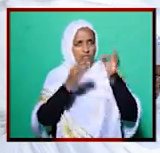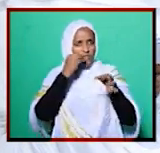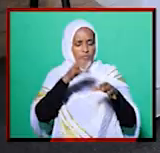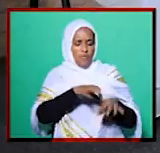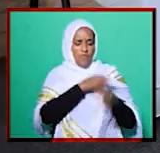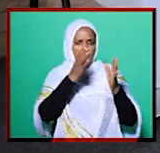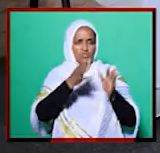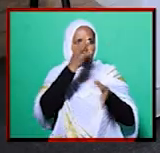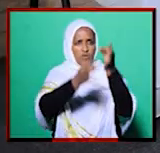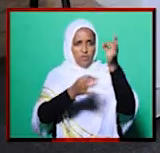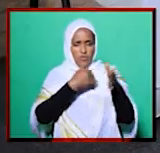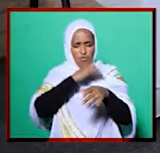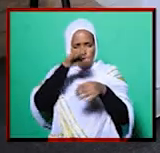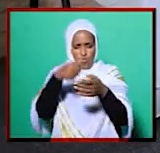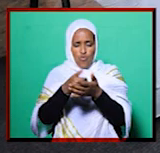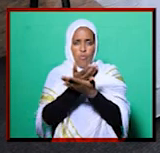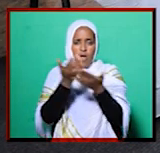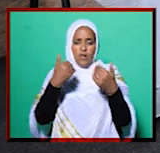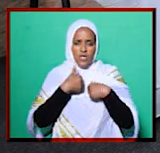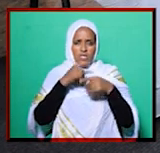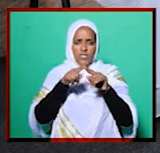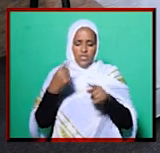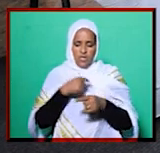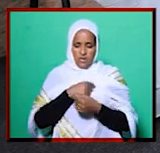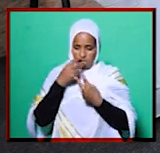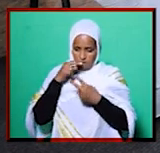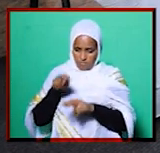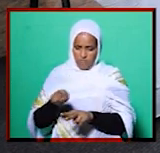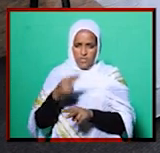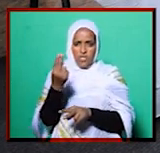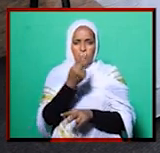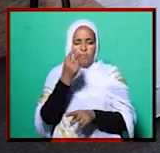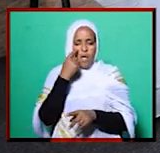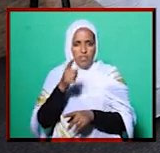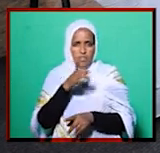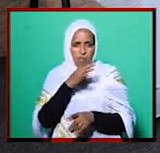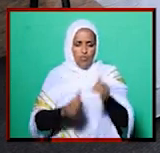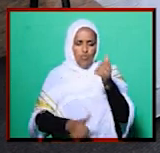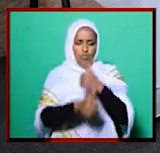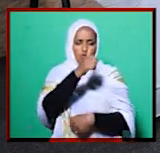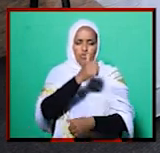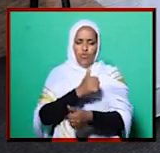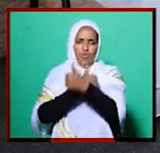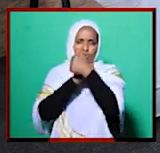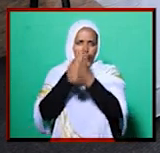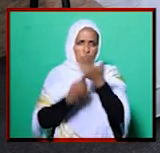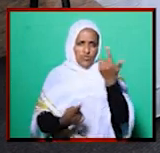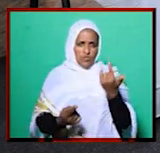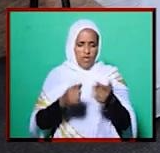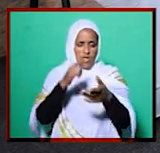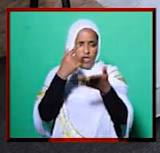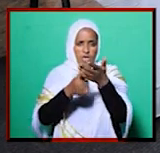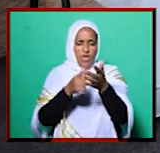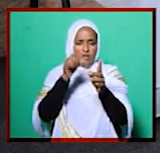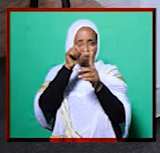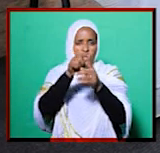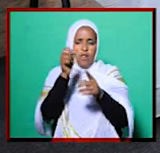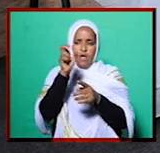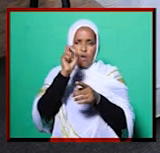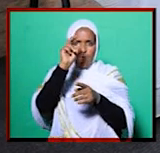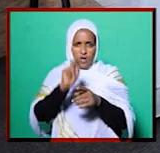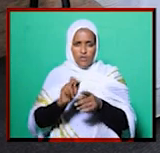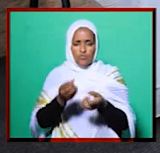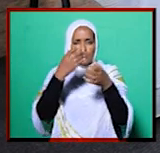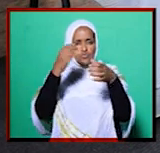ቤተ ክህነት ማለት ደግሞ በመንበረ ጵጵስና ወይም ደግሞ በሀገረ ስብከት ስር ሆኖ አብያተ ክርስቲያናትን የሚቆጣጠር ከአብያተ ክርስቲያናት